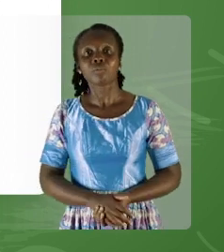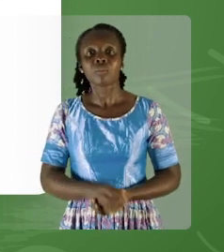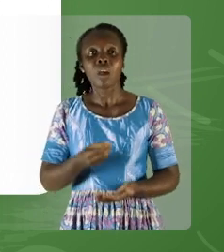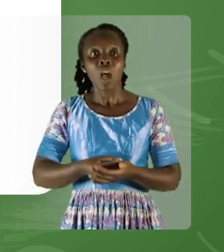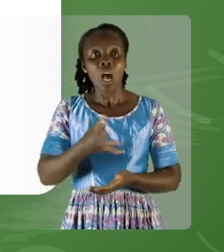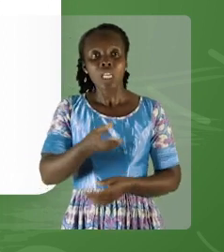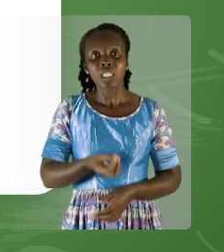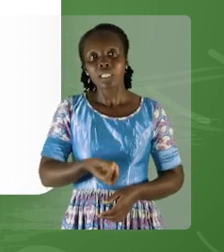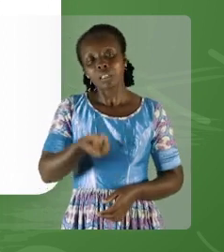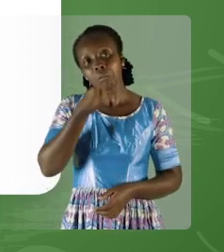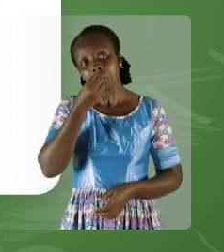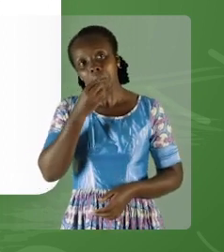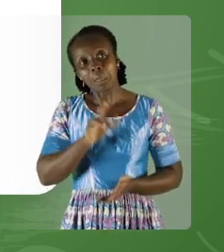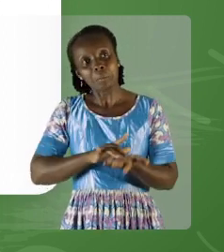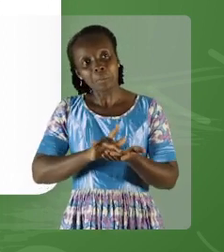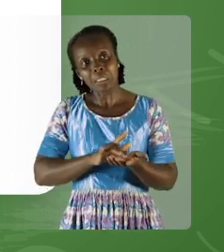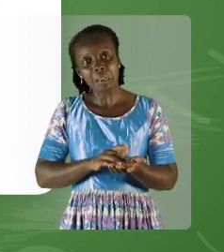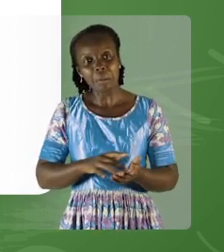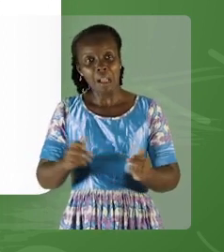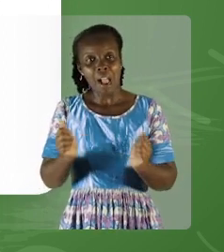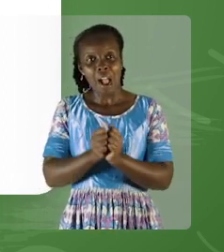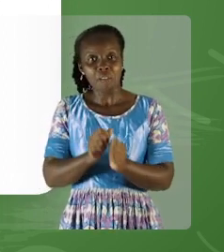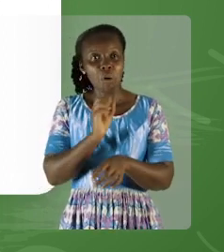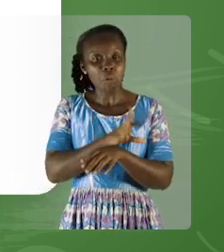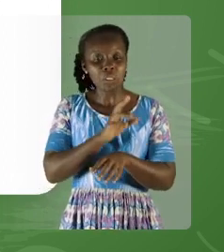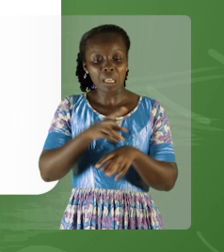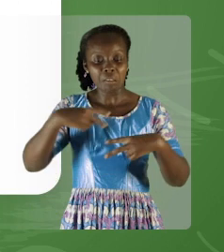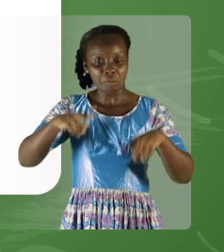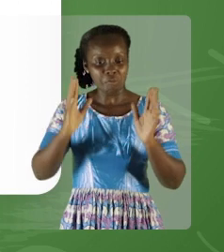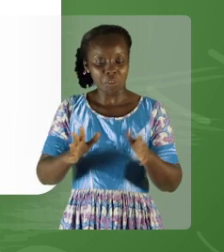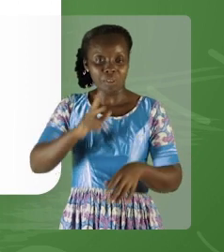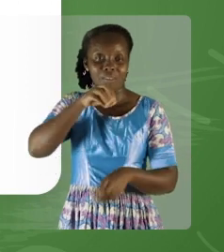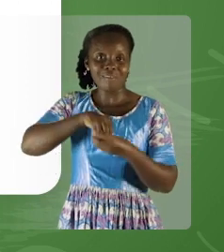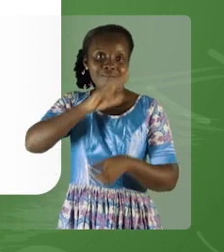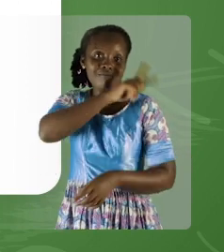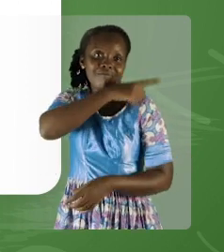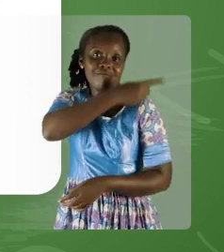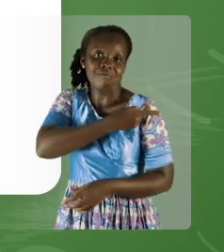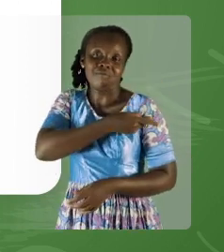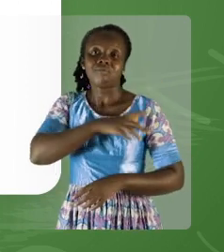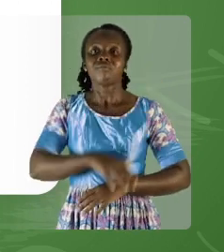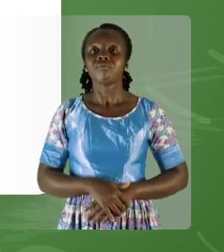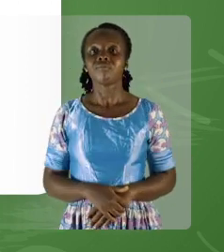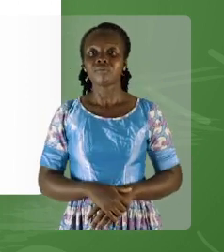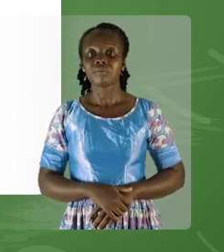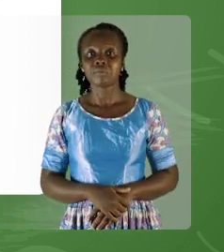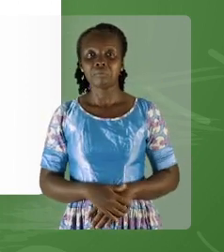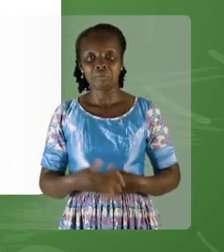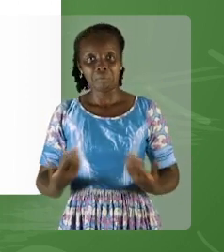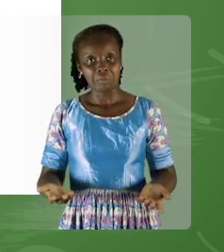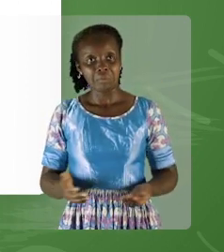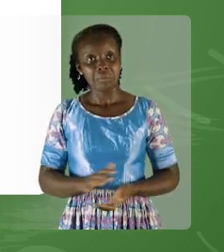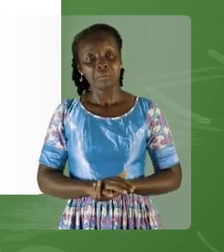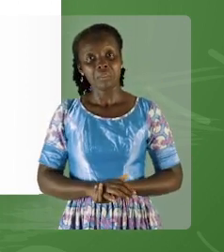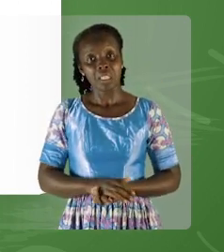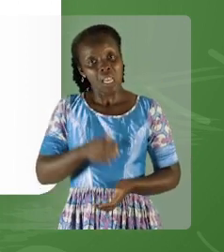et consommer des médicaments sur les conseils d'un vendeur en pharmacie. C'est